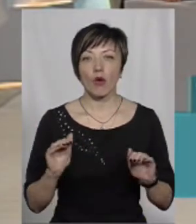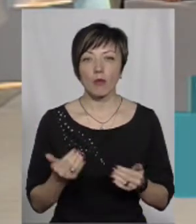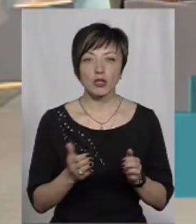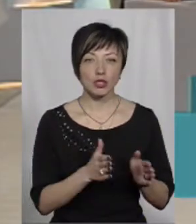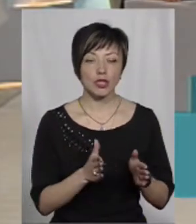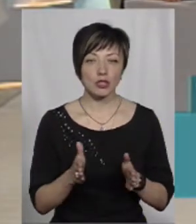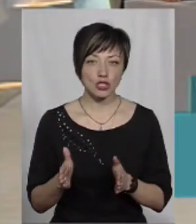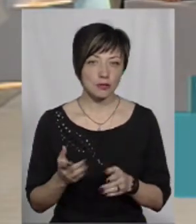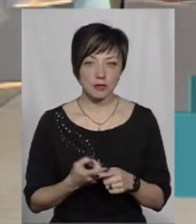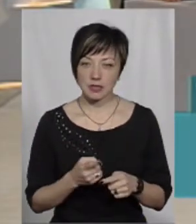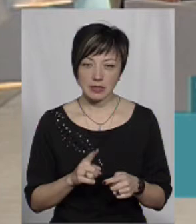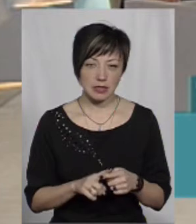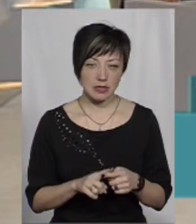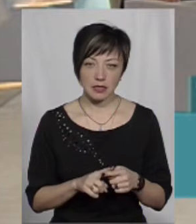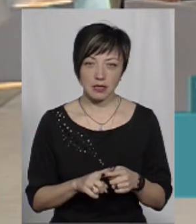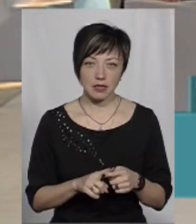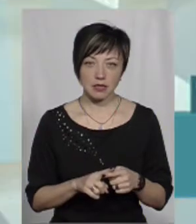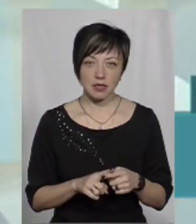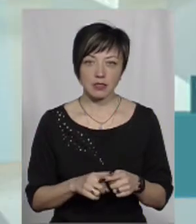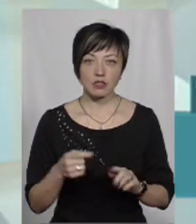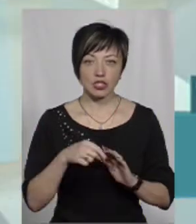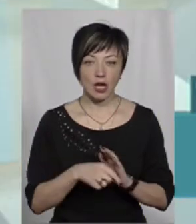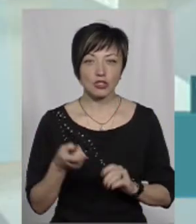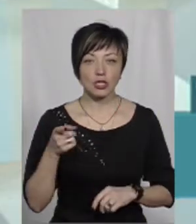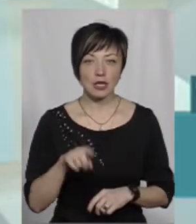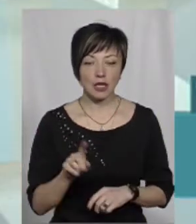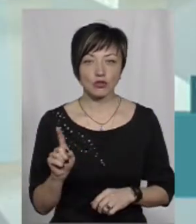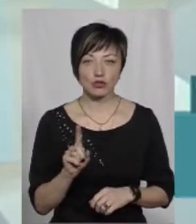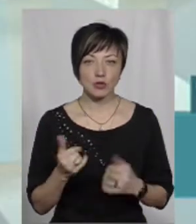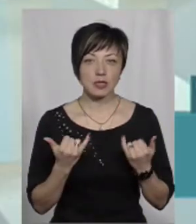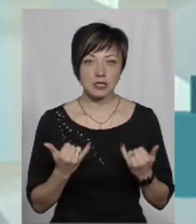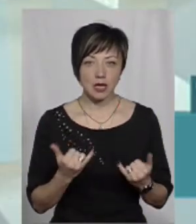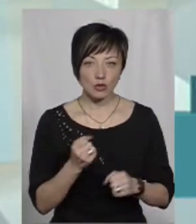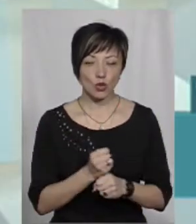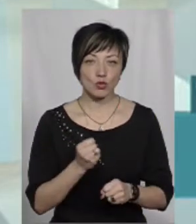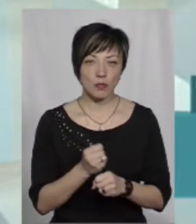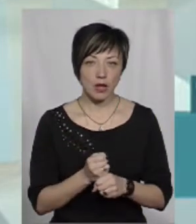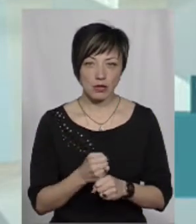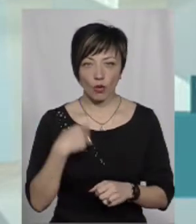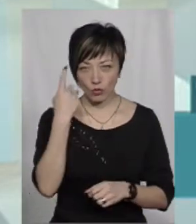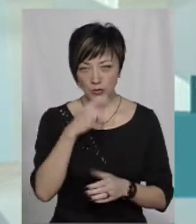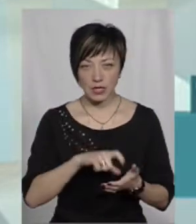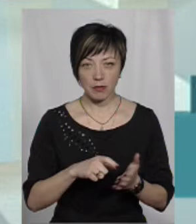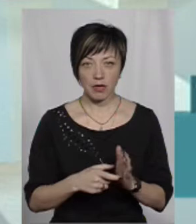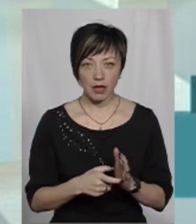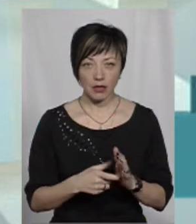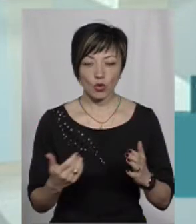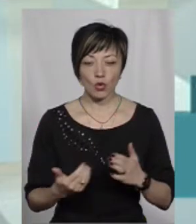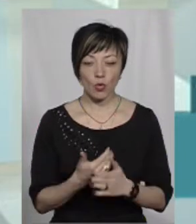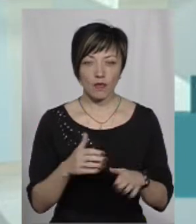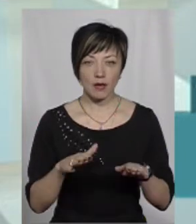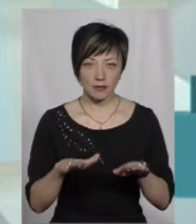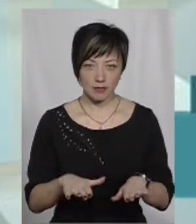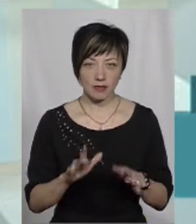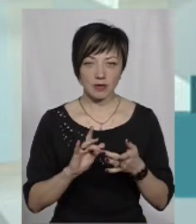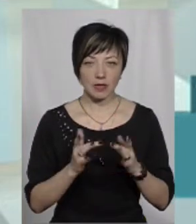Обмежений режим – це не значить те, що зараз наразі розробляється особистий кабінет на новій